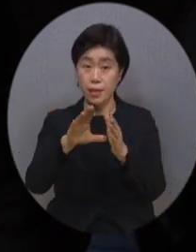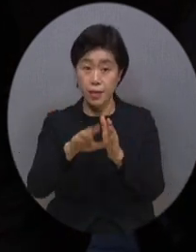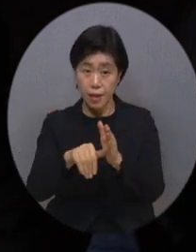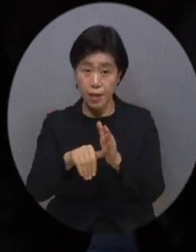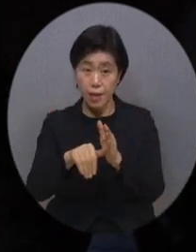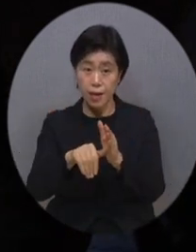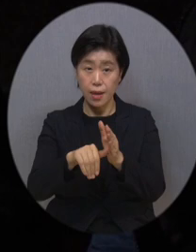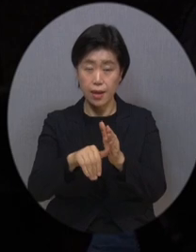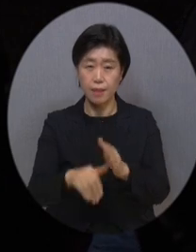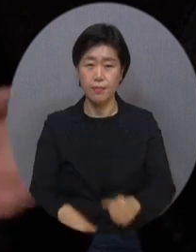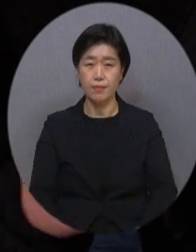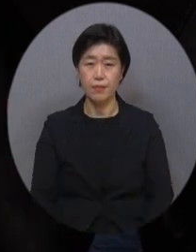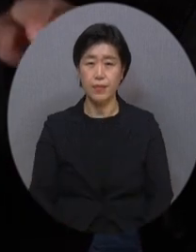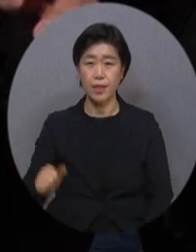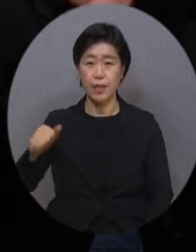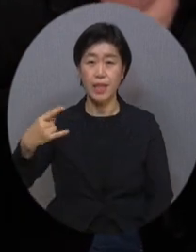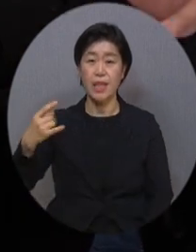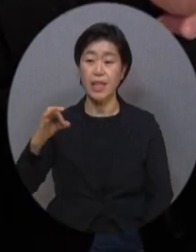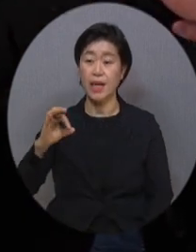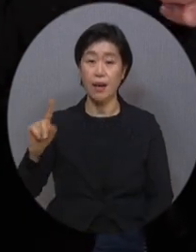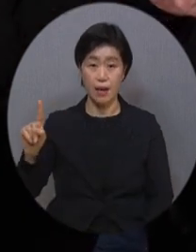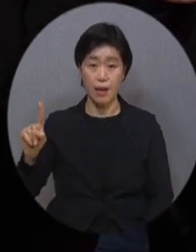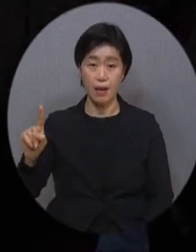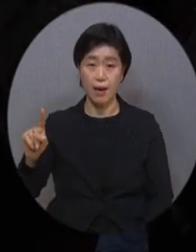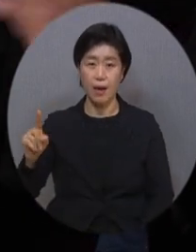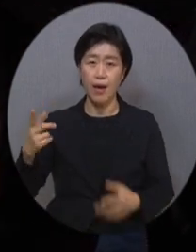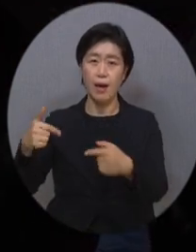희아랑 희망 콘서트를 이제 형이 초청을 한 거야.